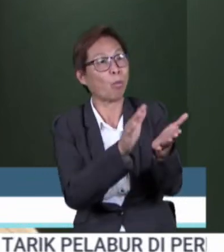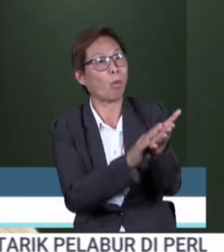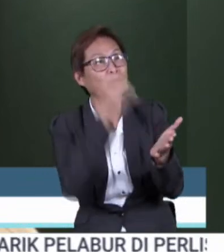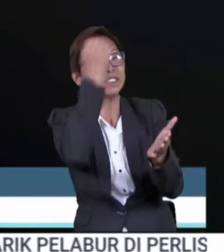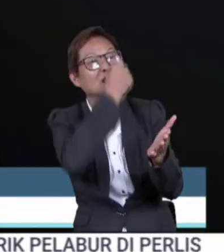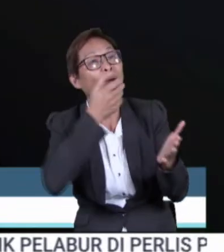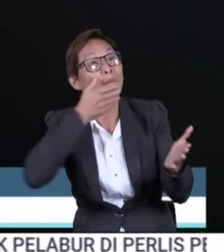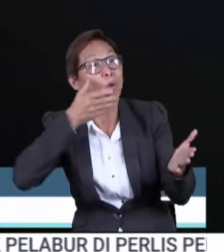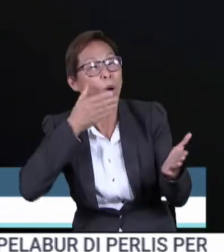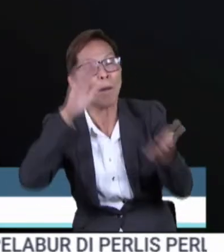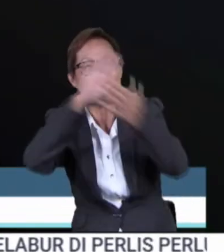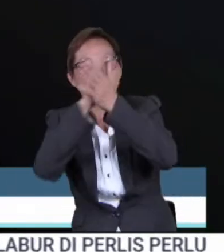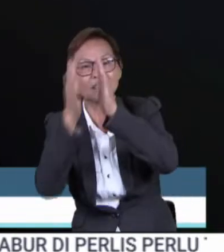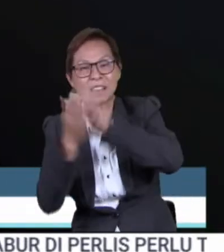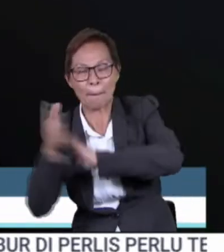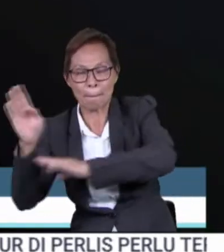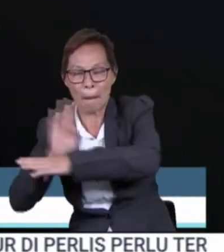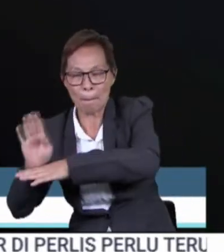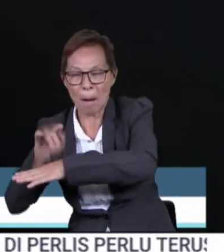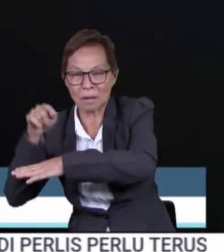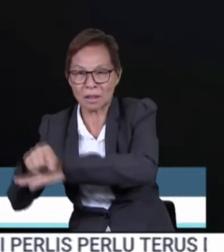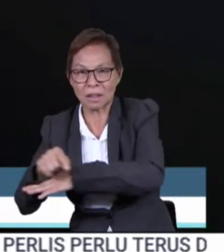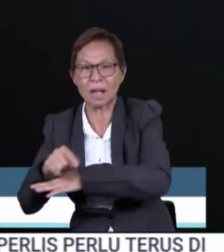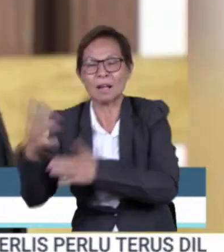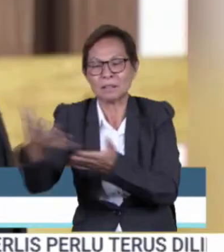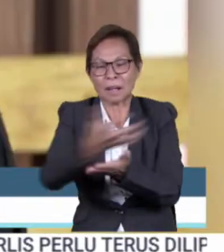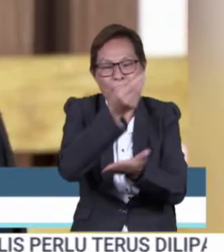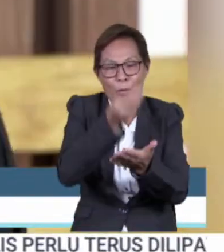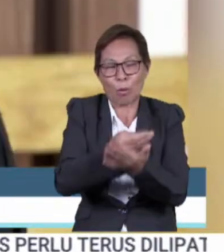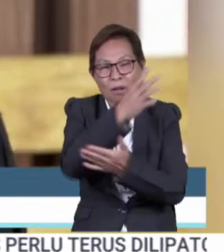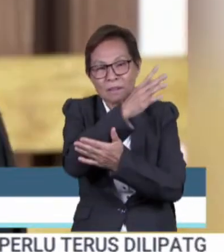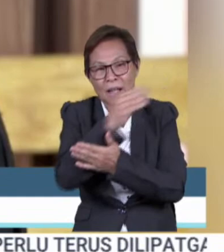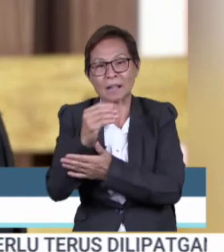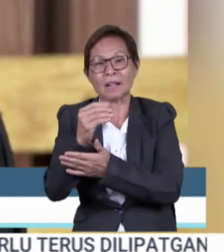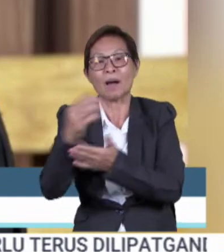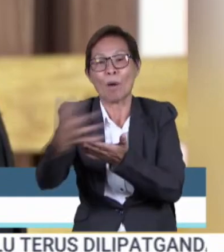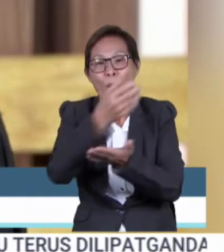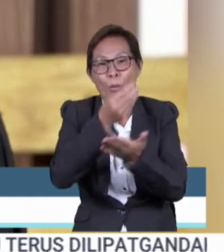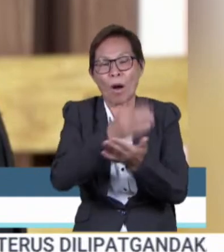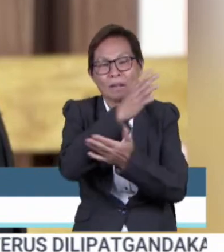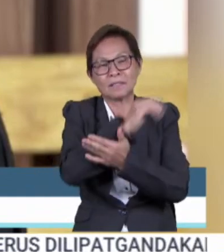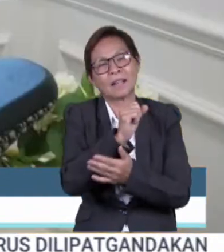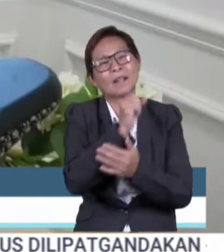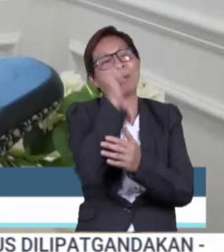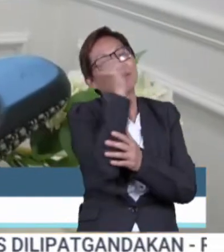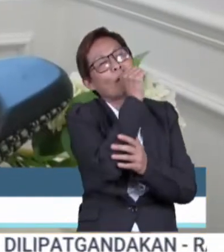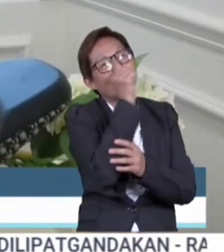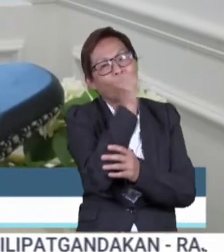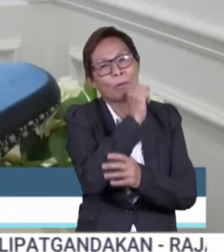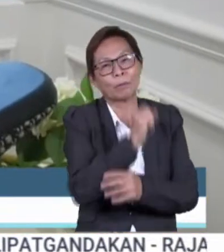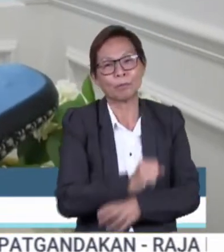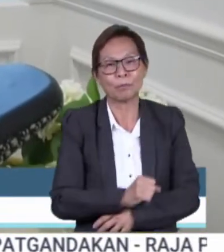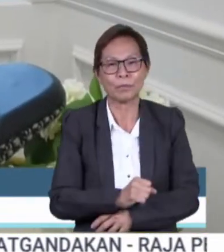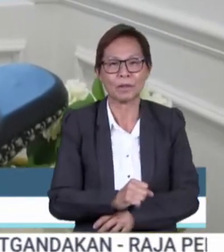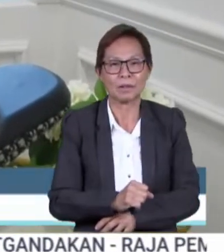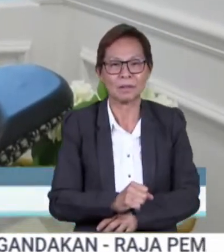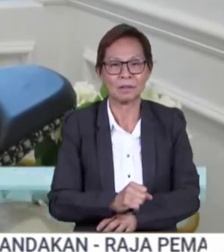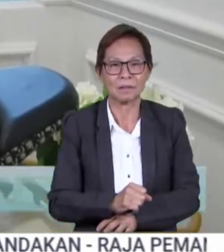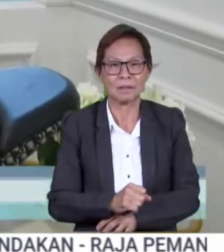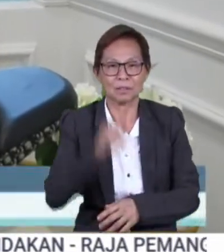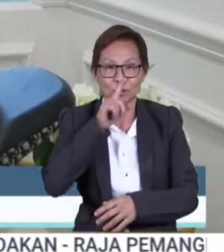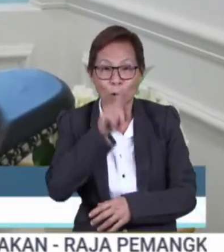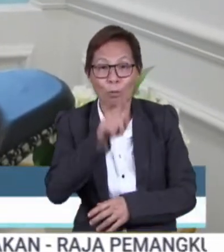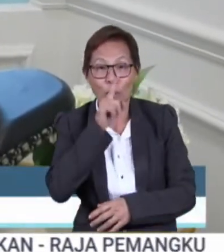selebriti muda yang menjadikan perniagaan sebagai punca pendapatan sampingan selain berkarya. Itu sangat teruja. Itu juga sebenarnya